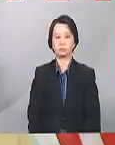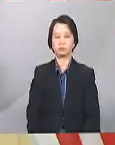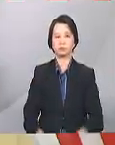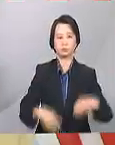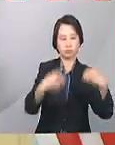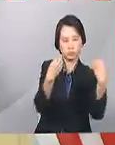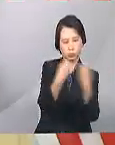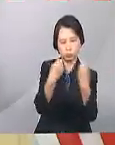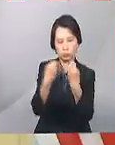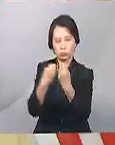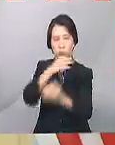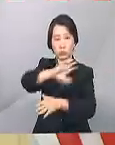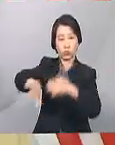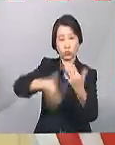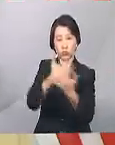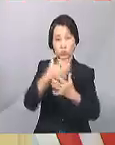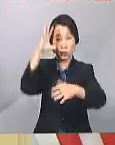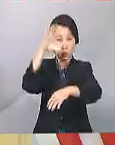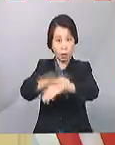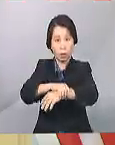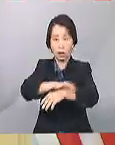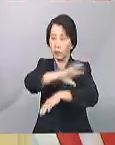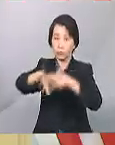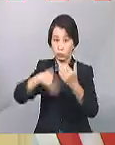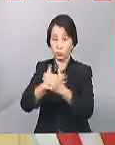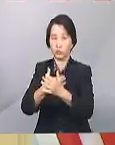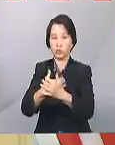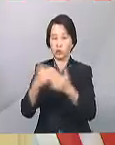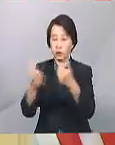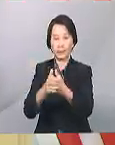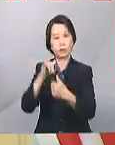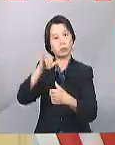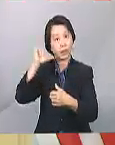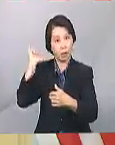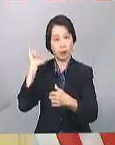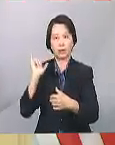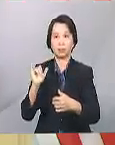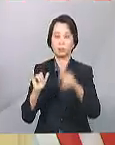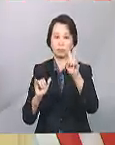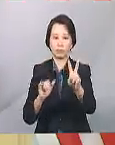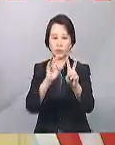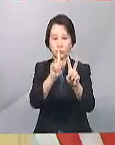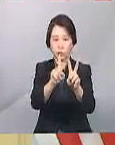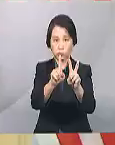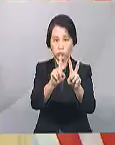tangkapan kumulatif engkar PKP sehingga semalam adalah seramai